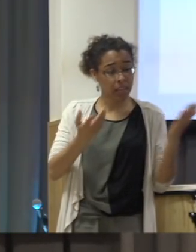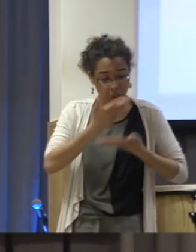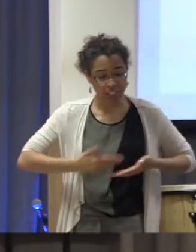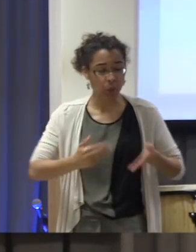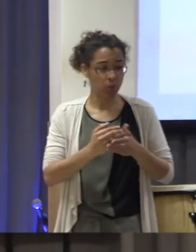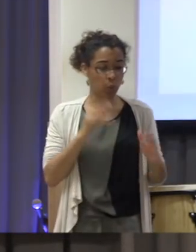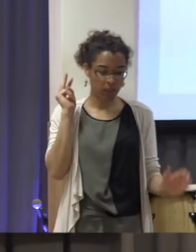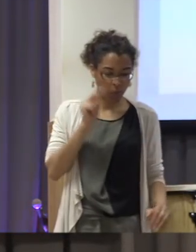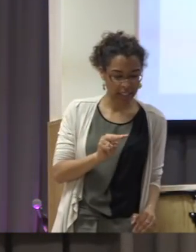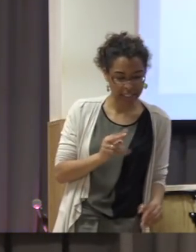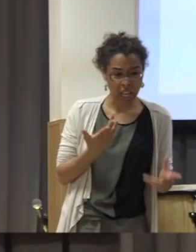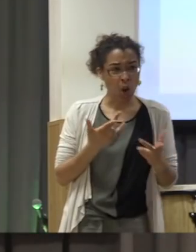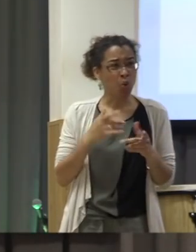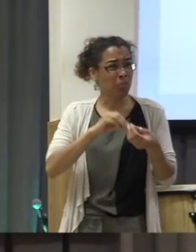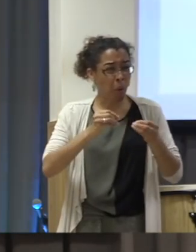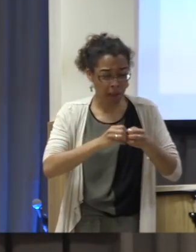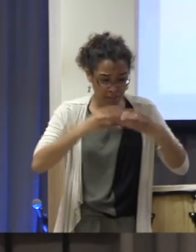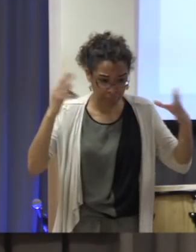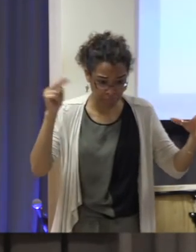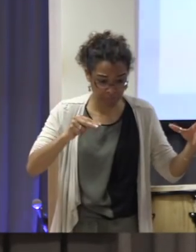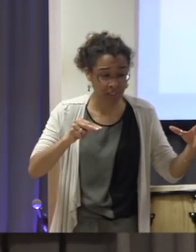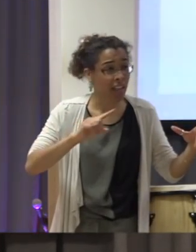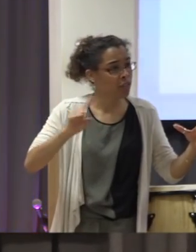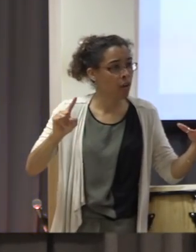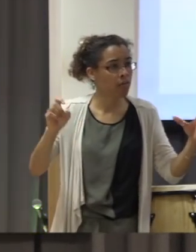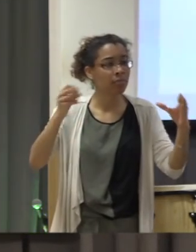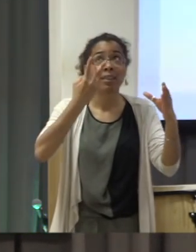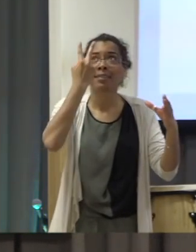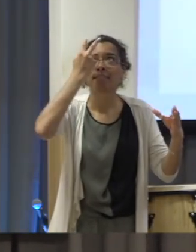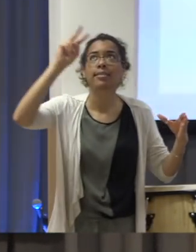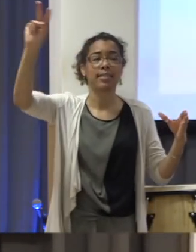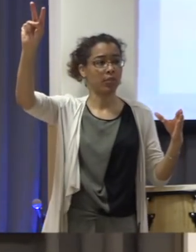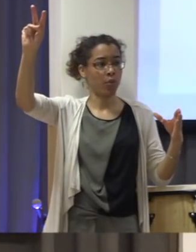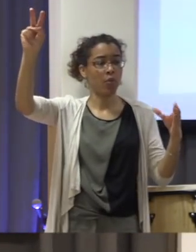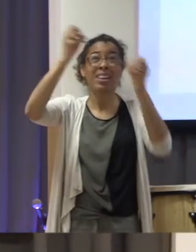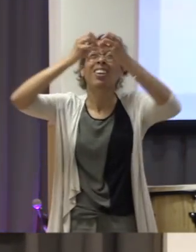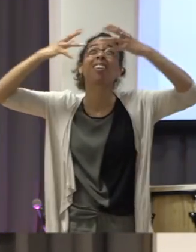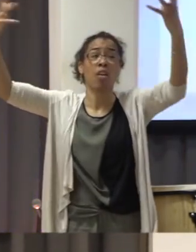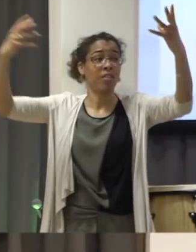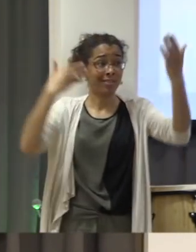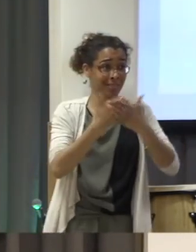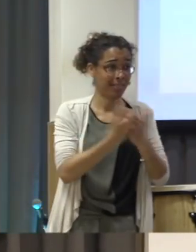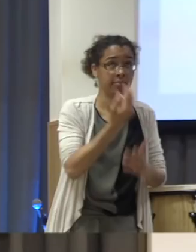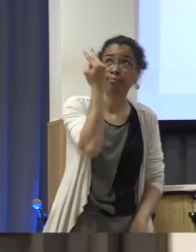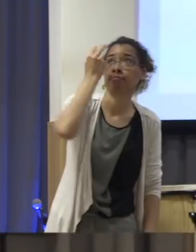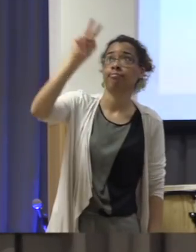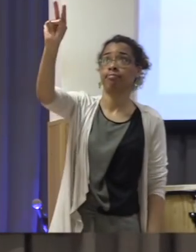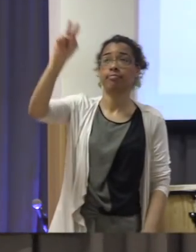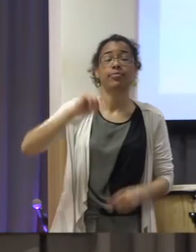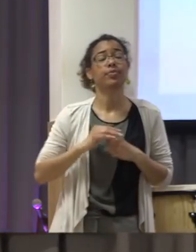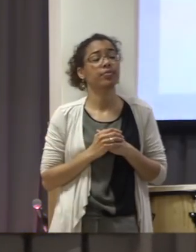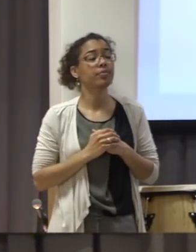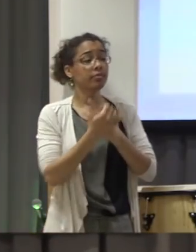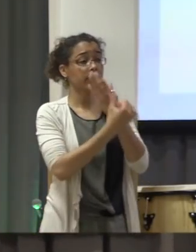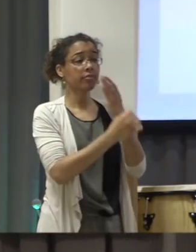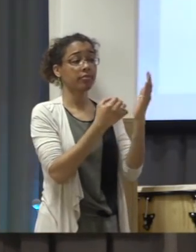circonstances ni à l'étendue des problèmes. Mais regardez la grandeur de notre Dieu. La Bible nous dit,